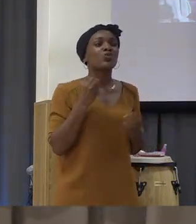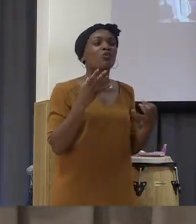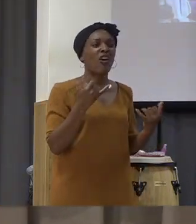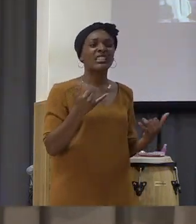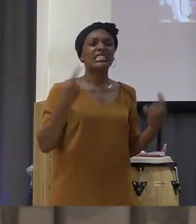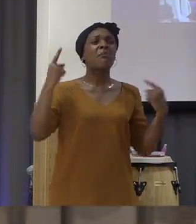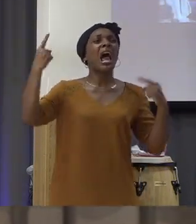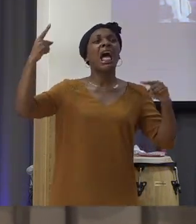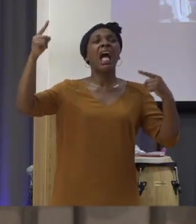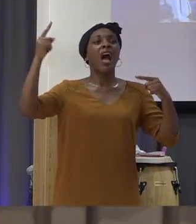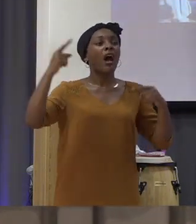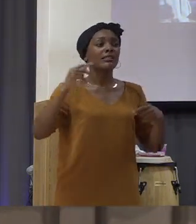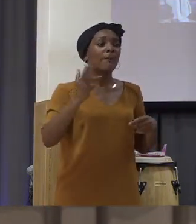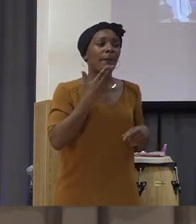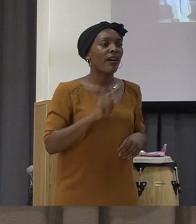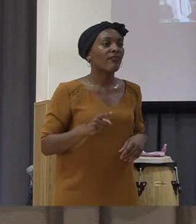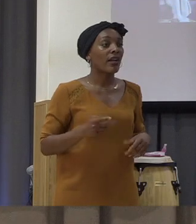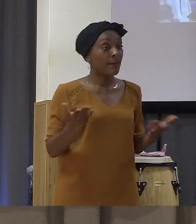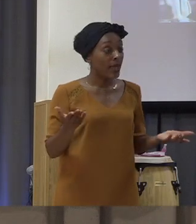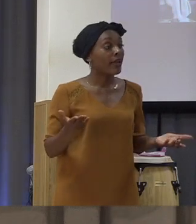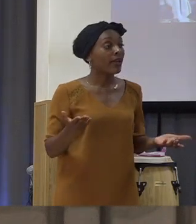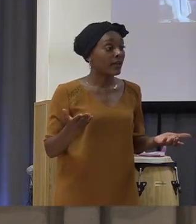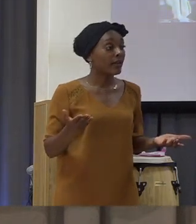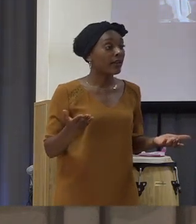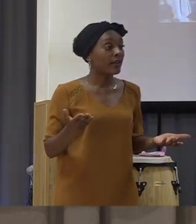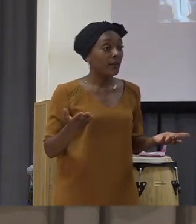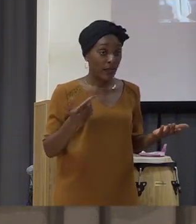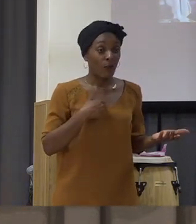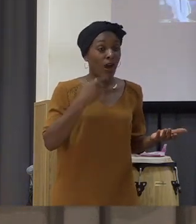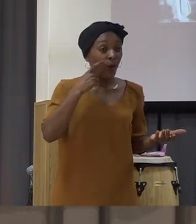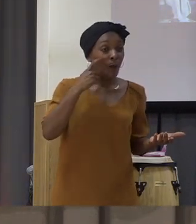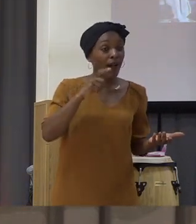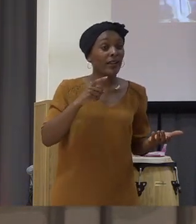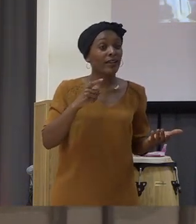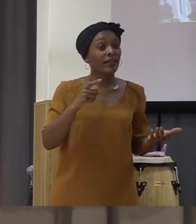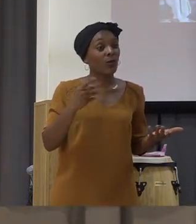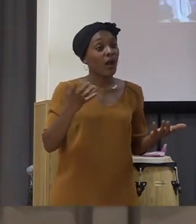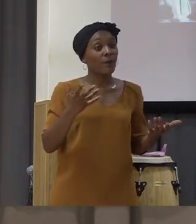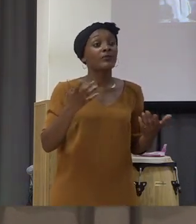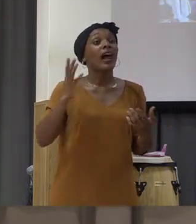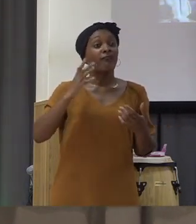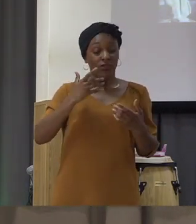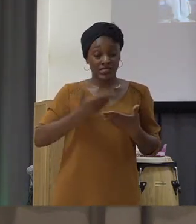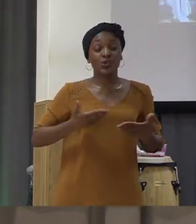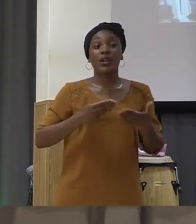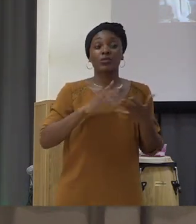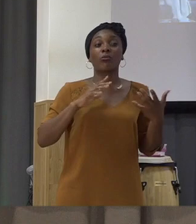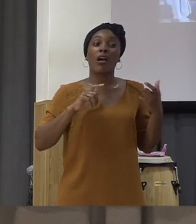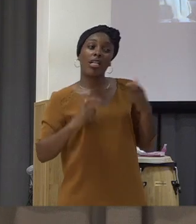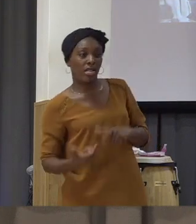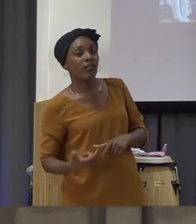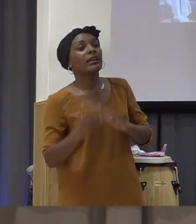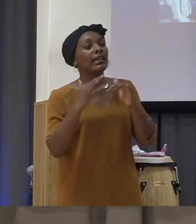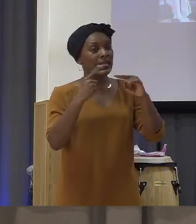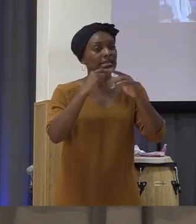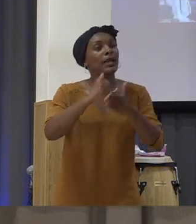beaucoup, c'est pas parfait, mais moi j'ai pu constater que dans le besoin, j'ai été soutenu par l'Église. Et